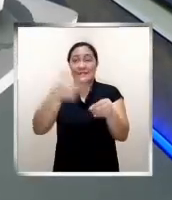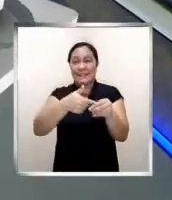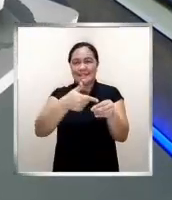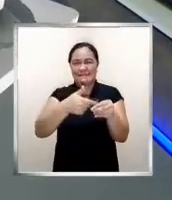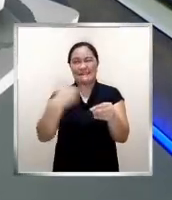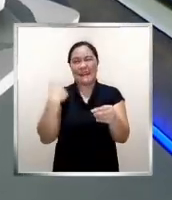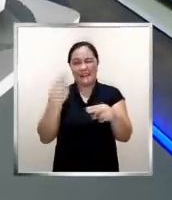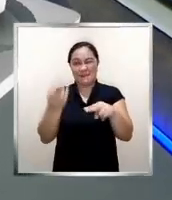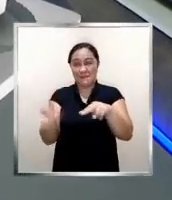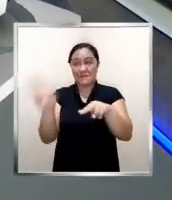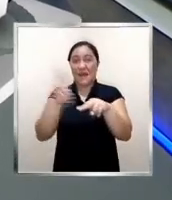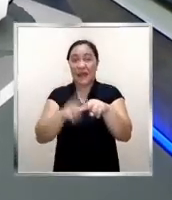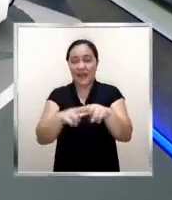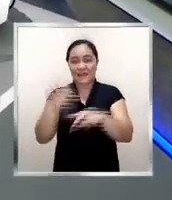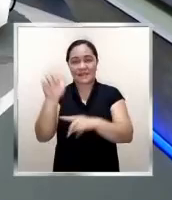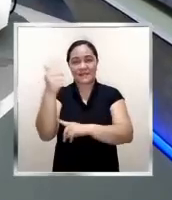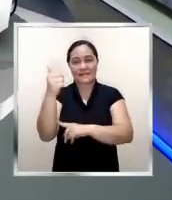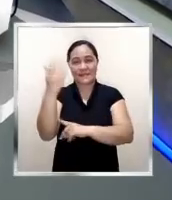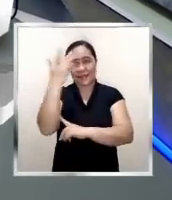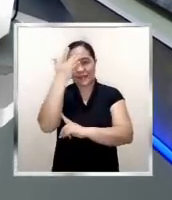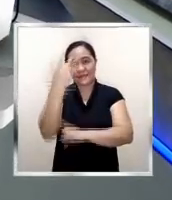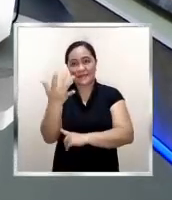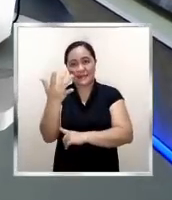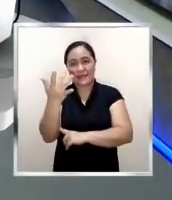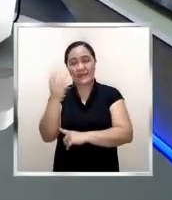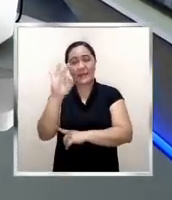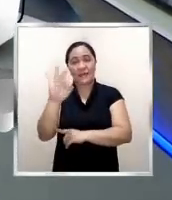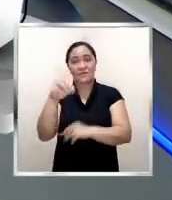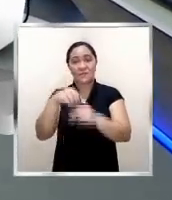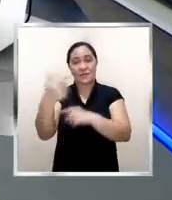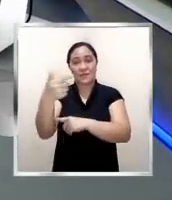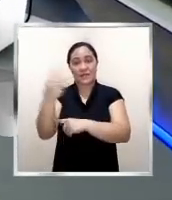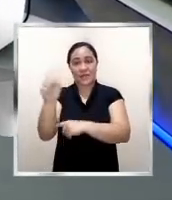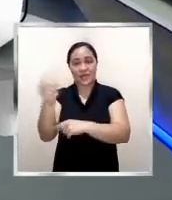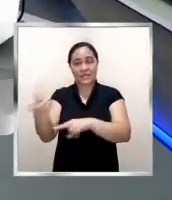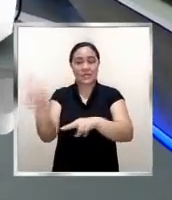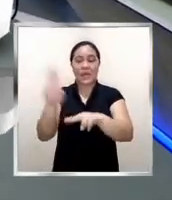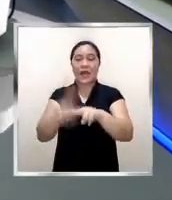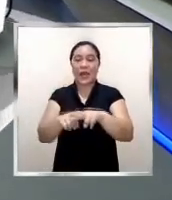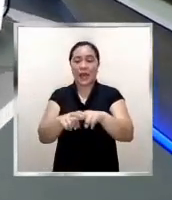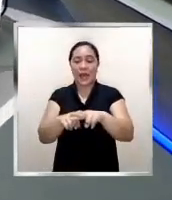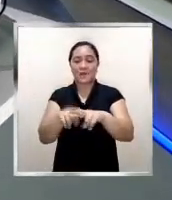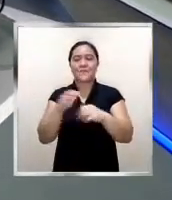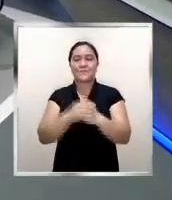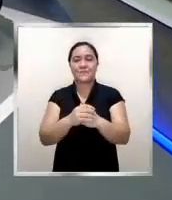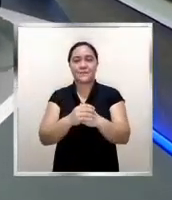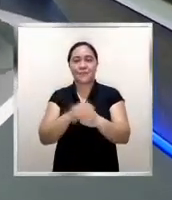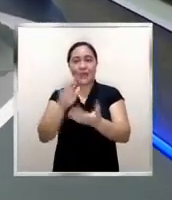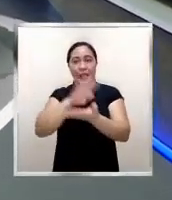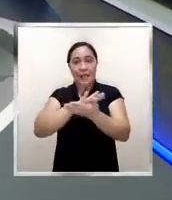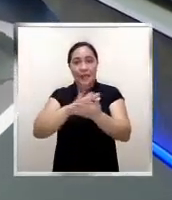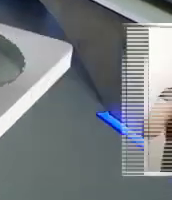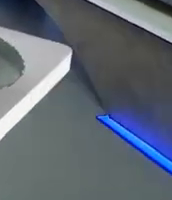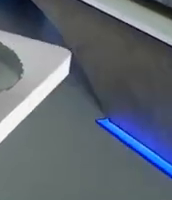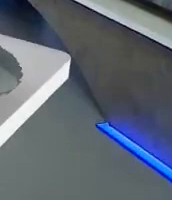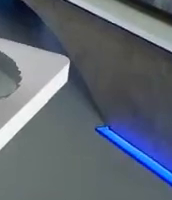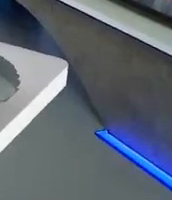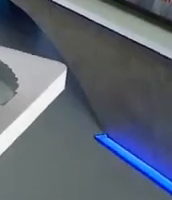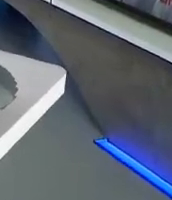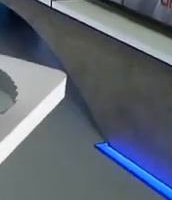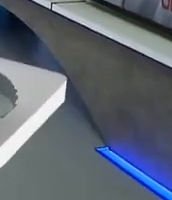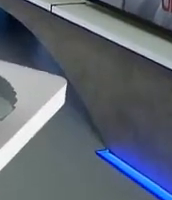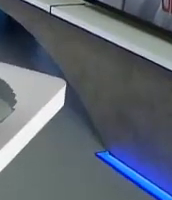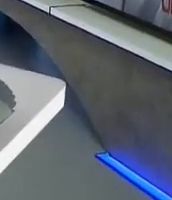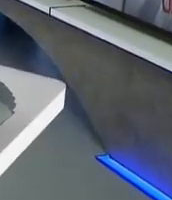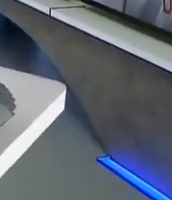10 sentimo ang dagdag sa kada litro ng gasolina ng Petrogas, Clean Fuel at PTT Philippines. May rollback naman